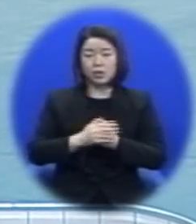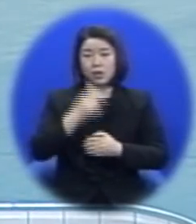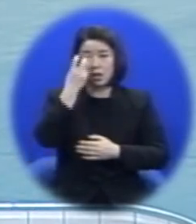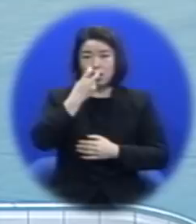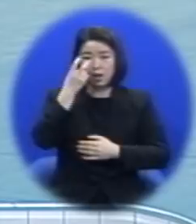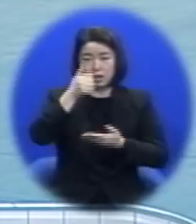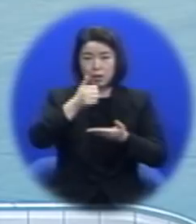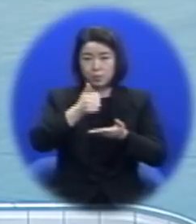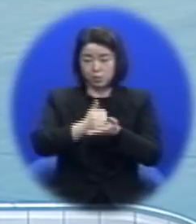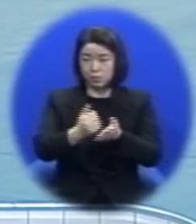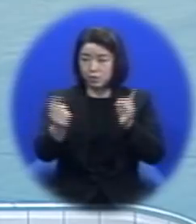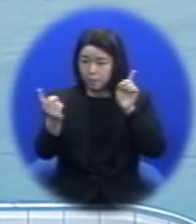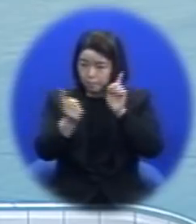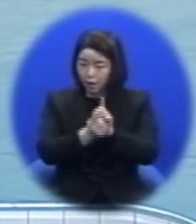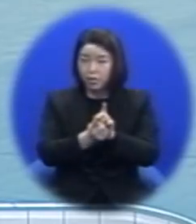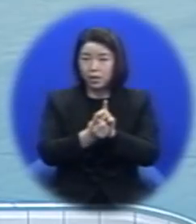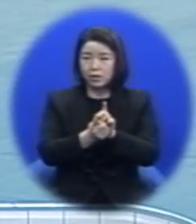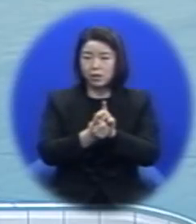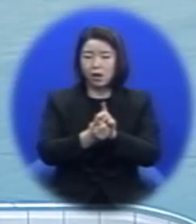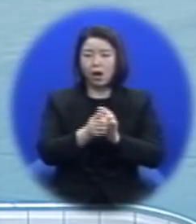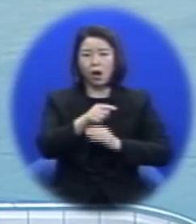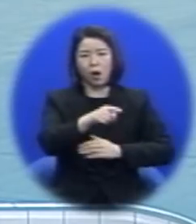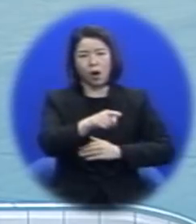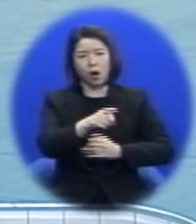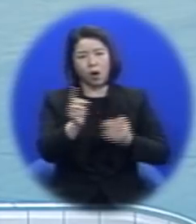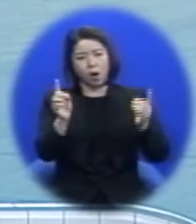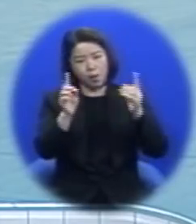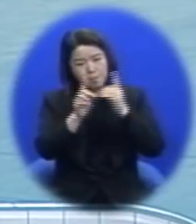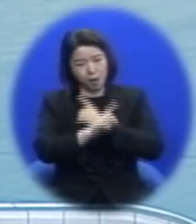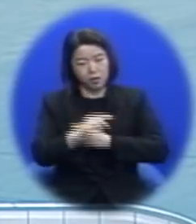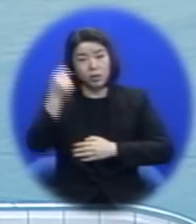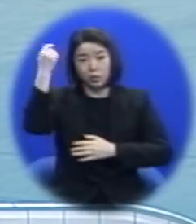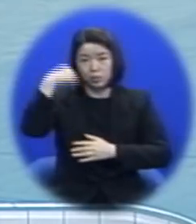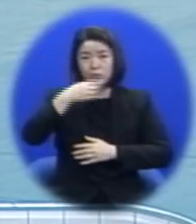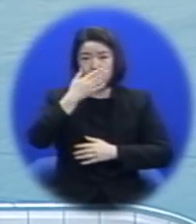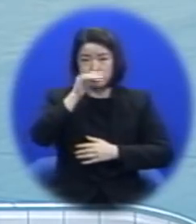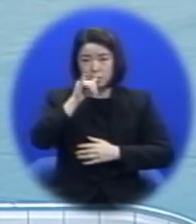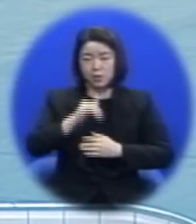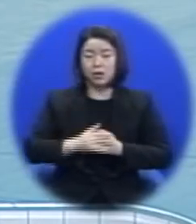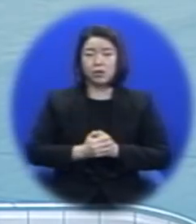감독님을 뵀는데 이분이 변하신 것을 느꼈어요.